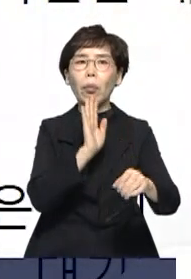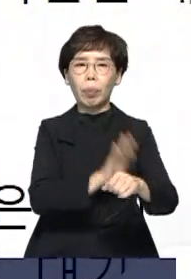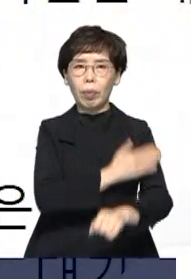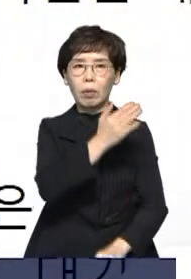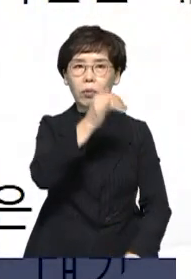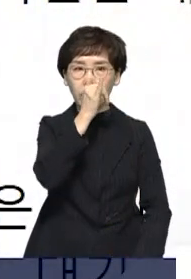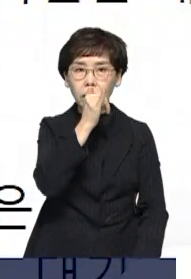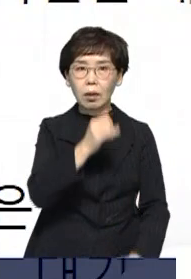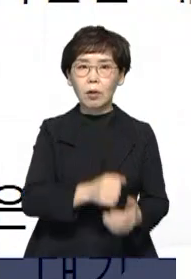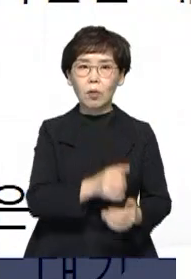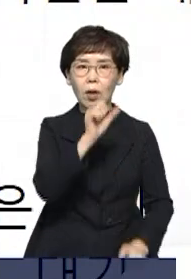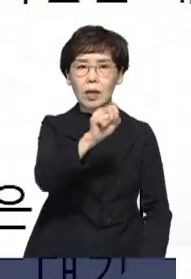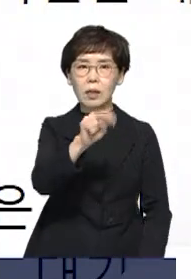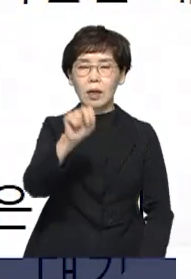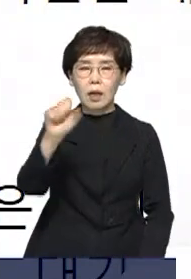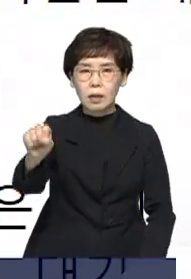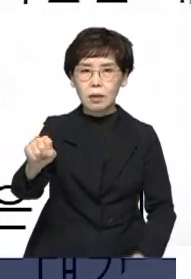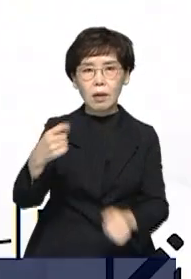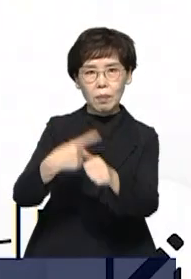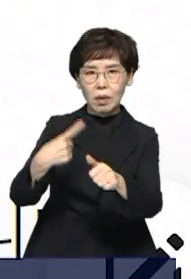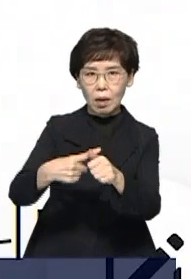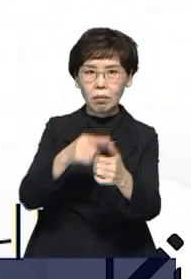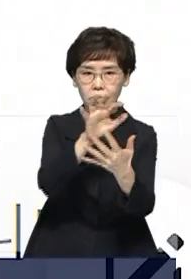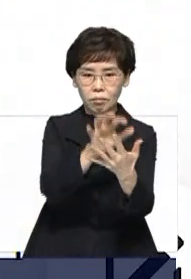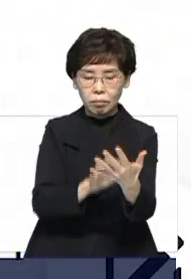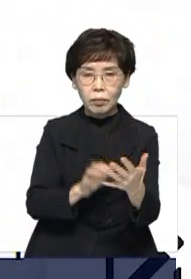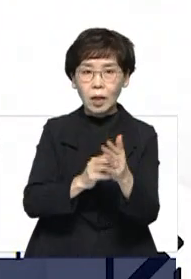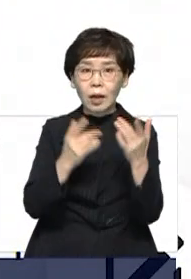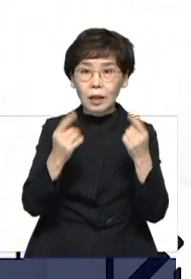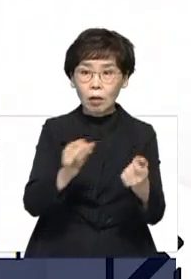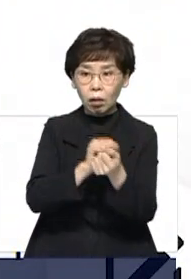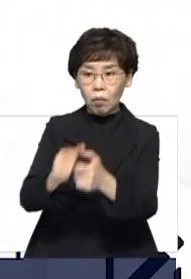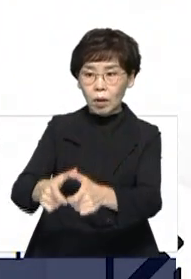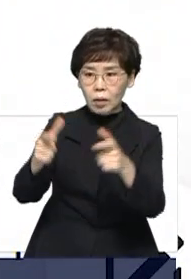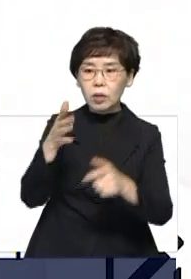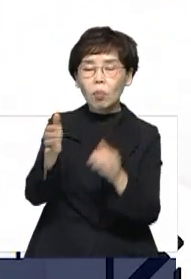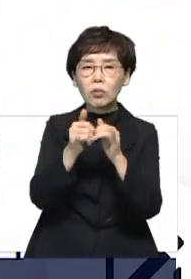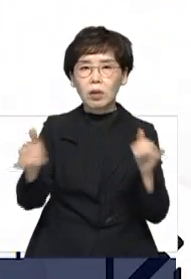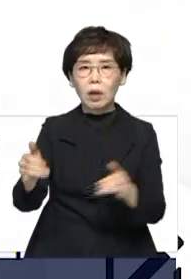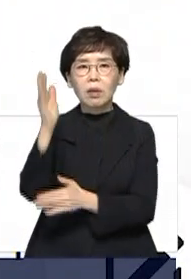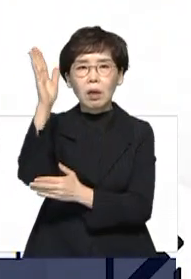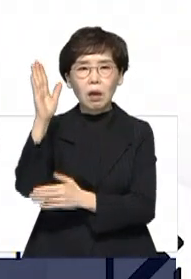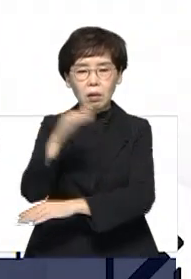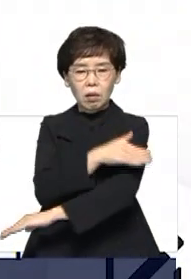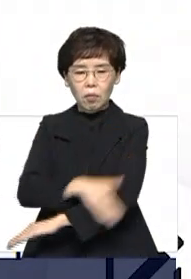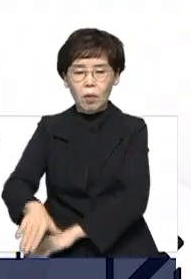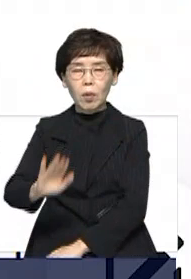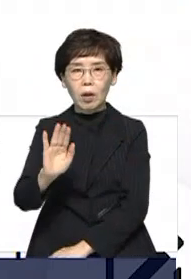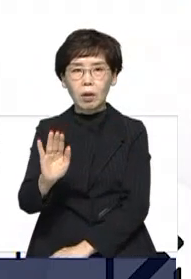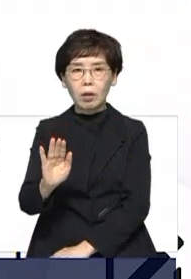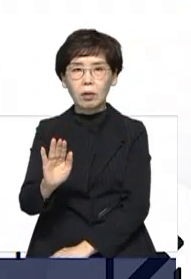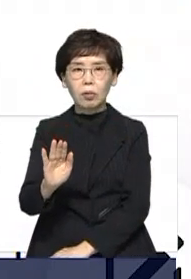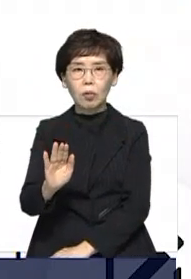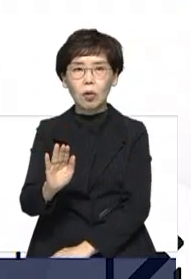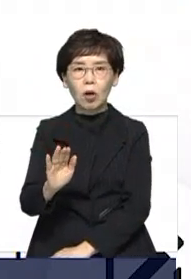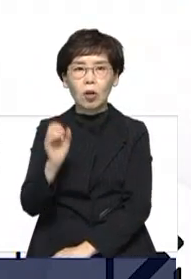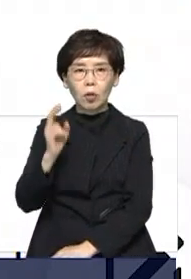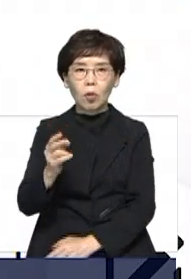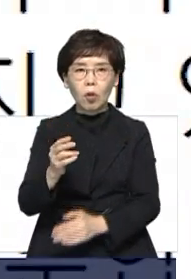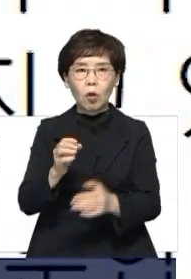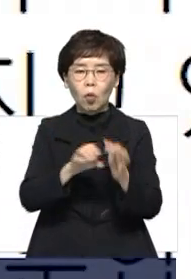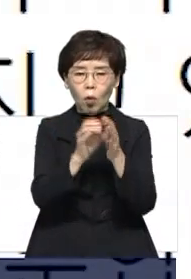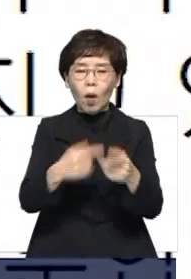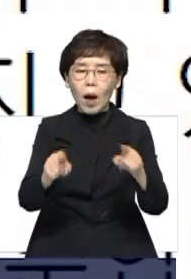있다며 SNS를 통해 지적했습니다. 이런 확산세는 전문가들의 목소리를 외면한 채 밀어붙인 위드 코로나